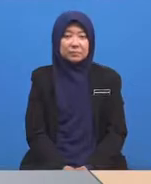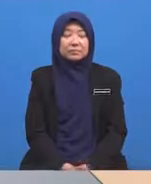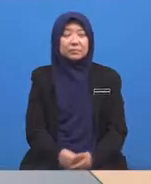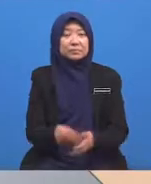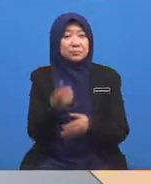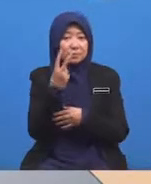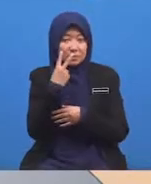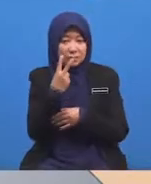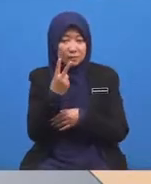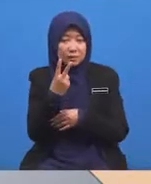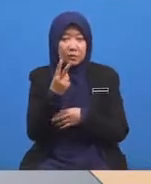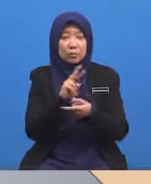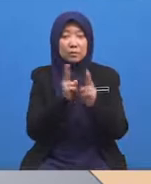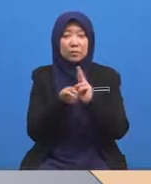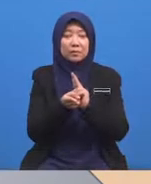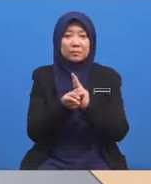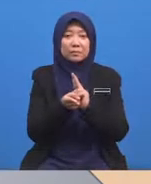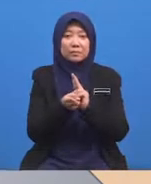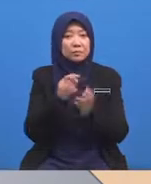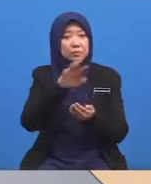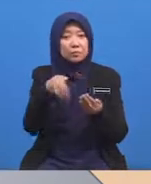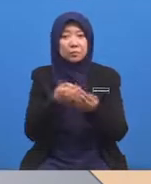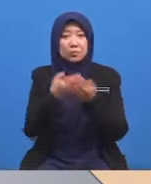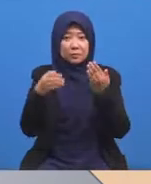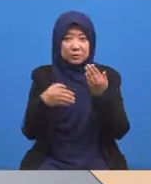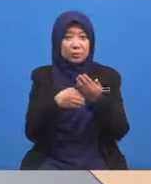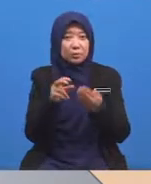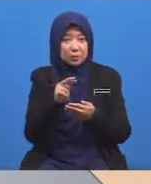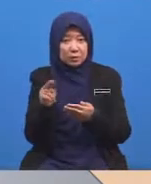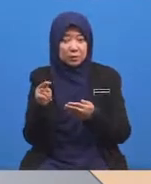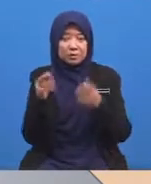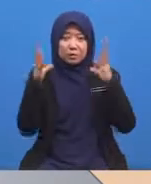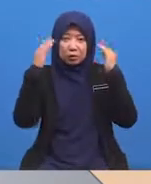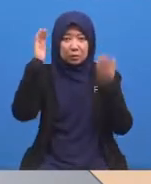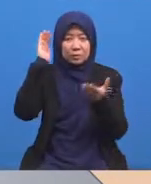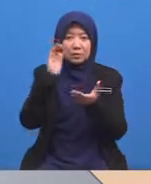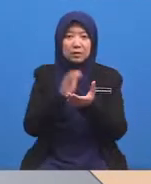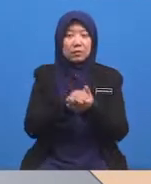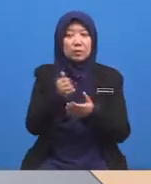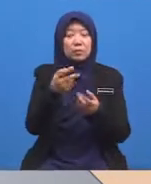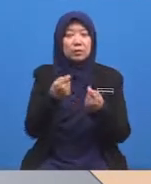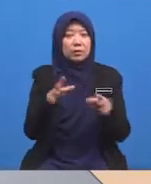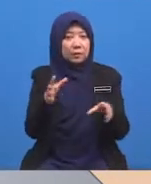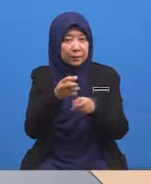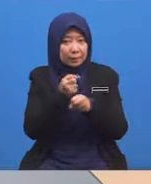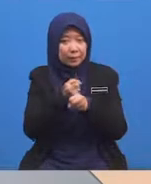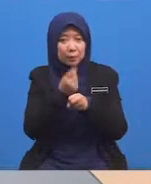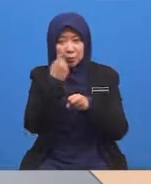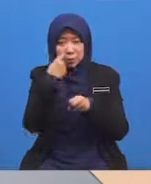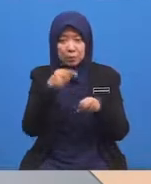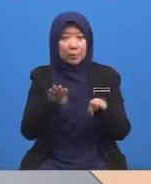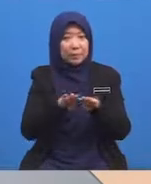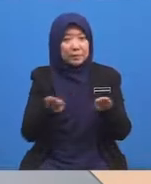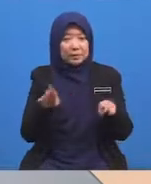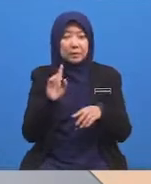Perhatikan perubahan yang berlaku kepada semua campuran. Cikgu percaya kamu telah dapat membezakan bahan